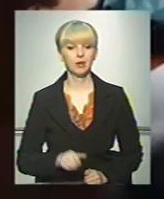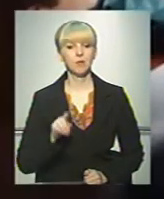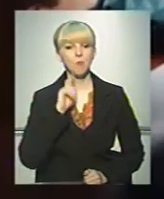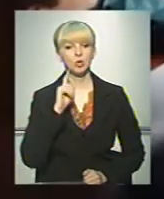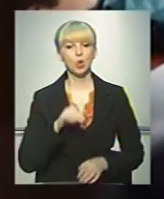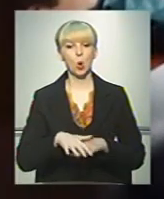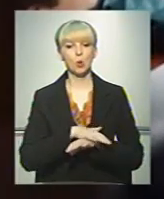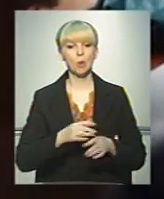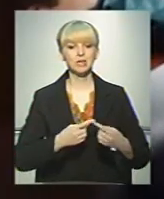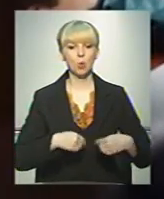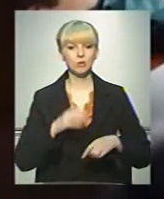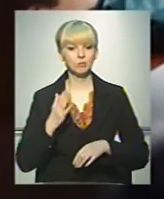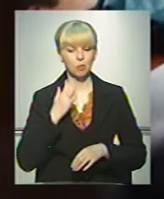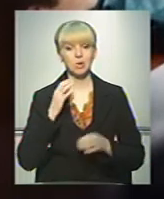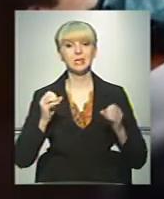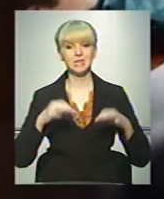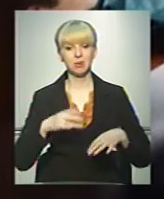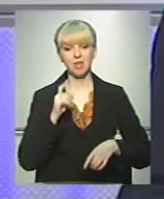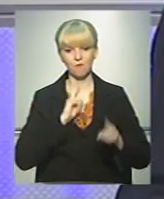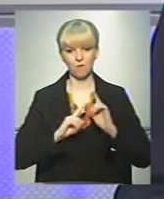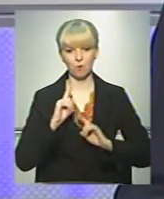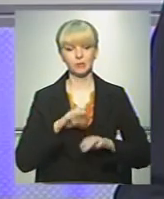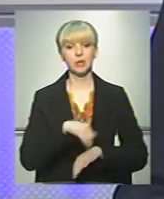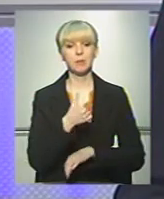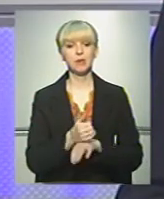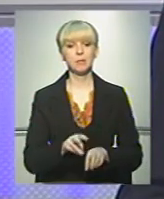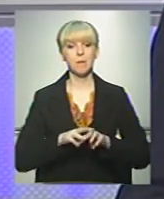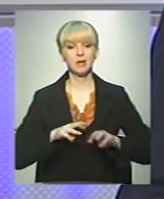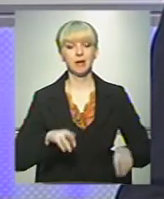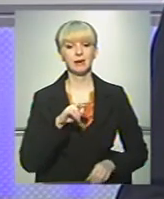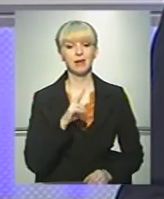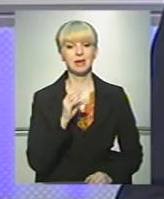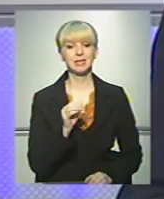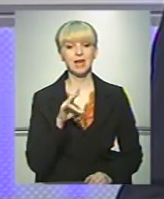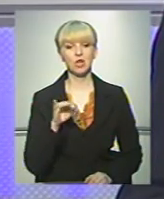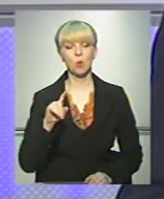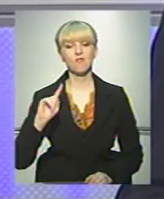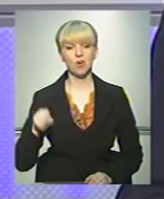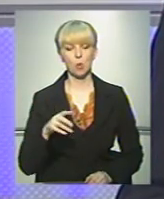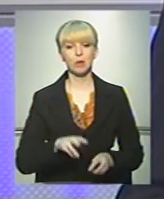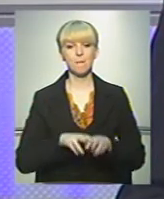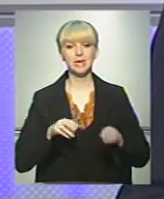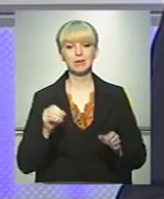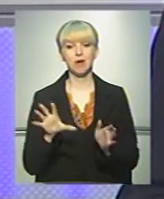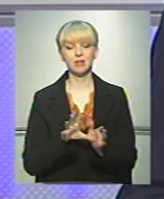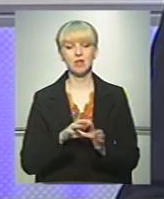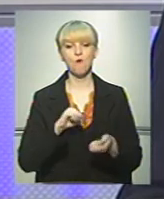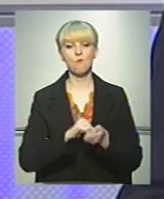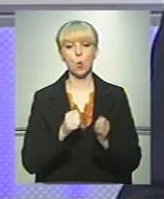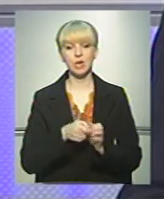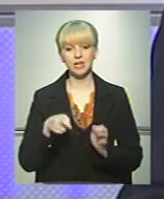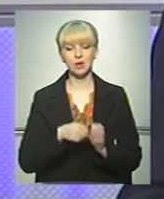Молодіжні громадські організації Буковини зібралися на форум. Прем'єр-міністр України Арсеній Яценюк вимагає від міністра енергетики та